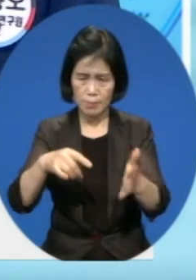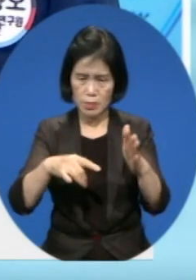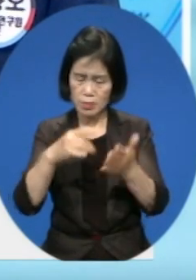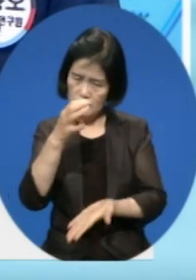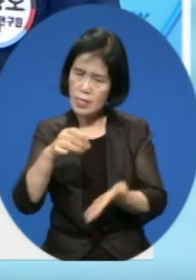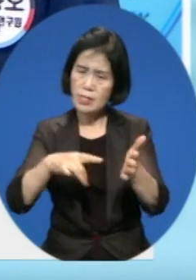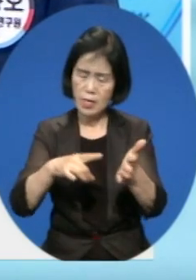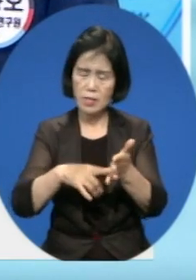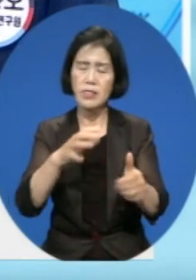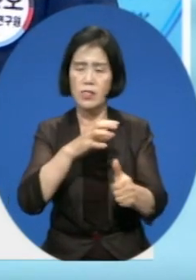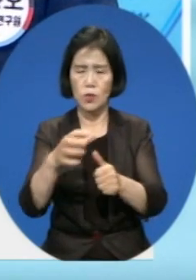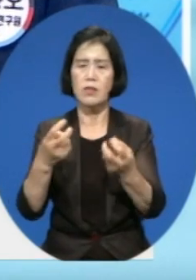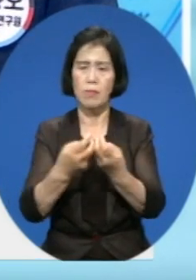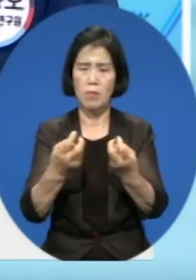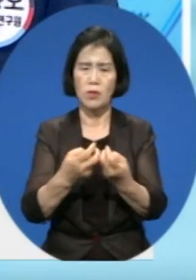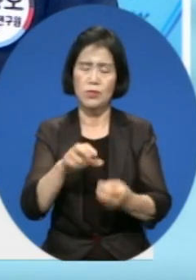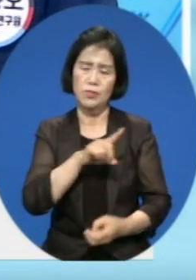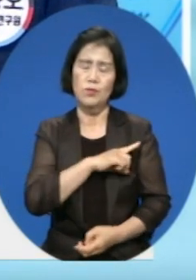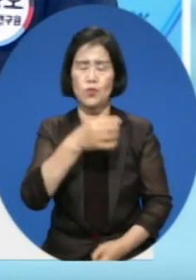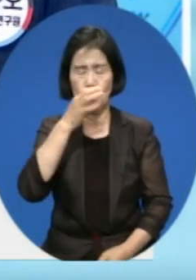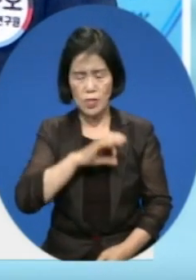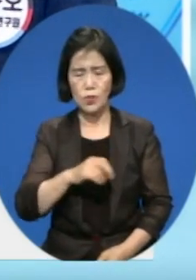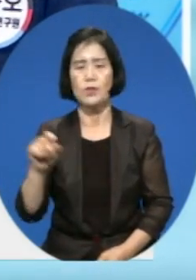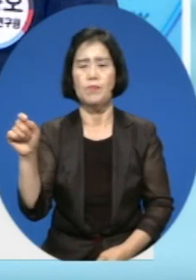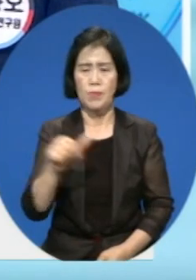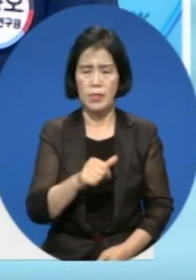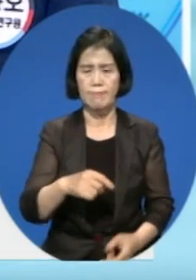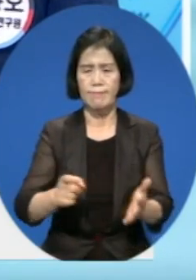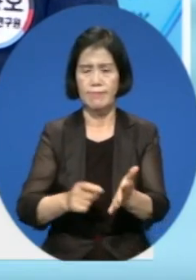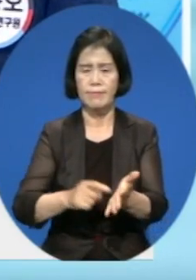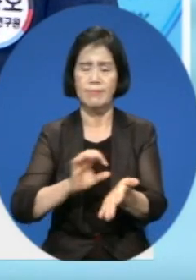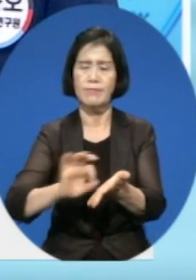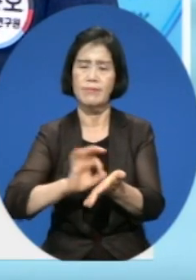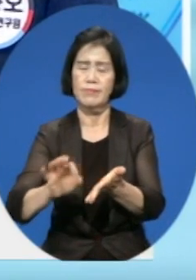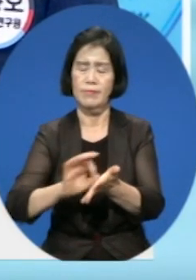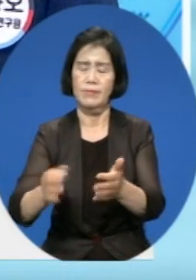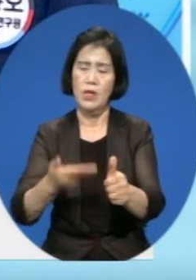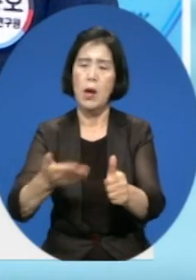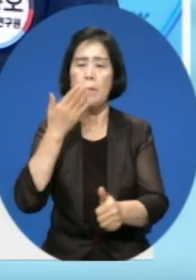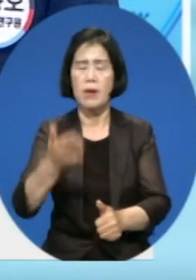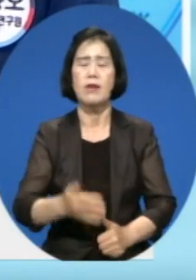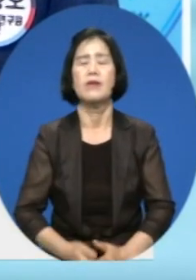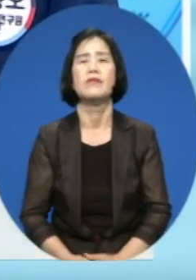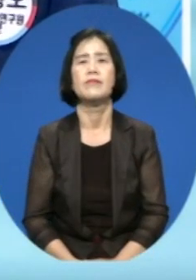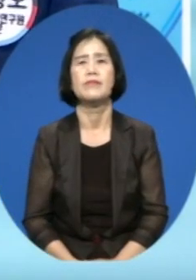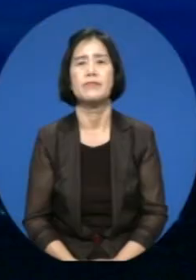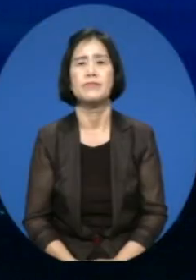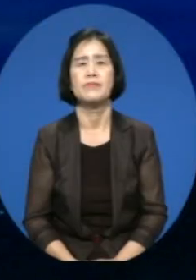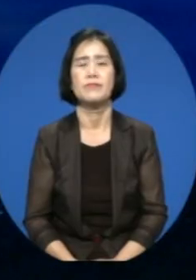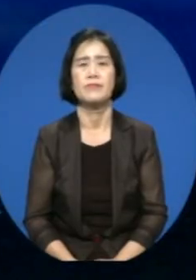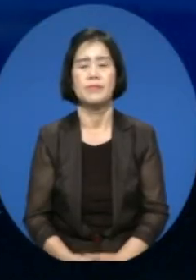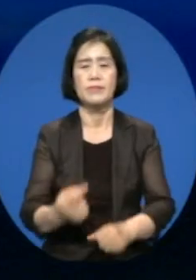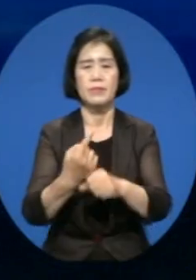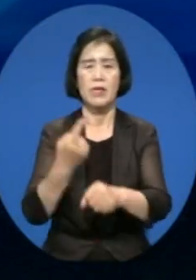저는 그것이야말로 진짜 제일 효과적이고 빠른 내수 진작의 첩경이라고 보여집니다. 알겠습니다.